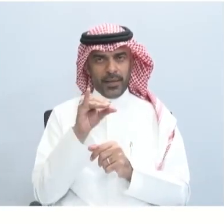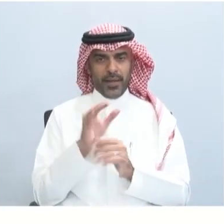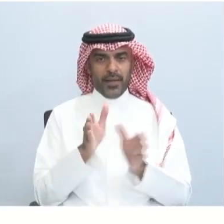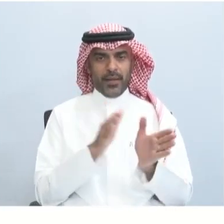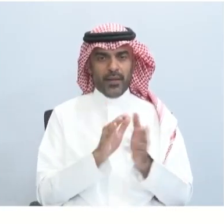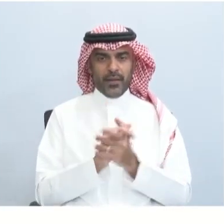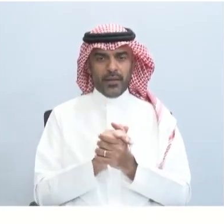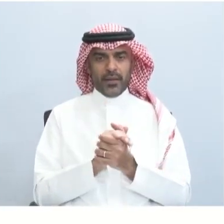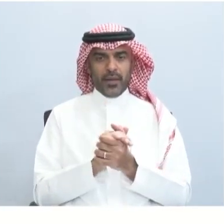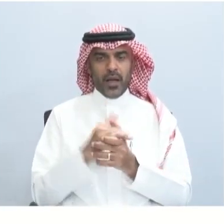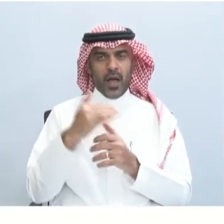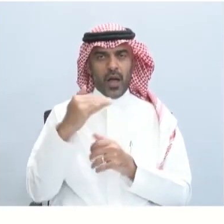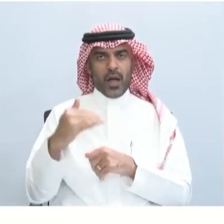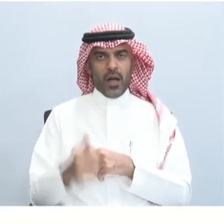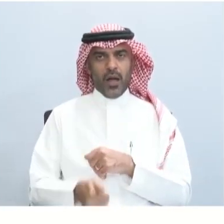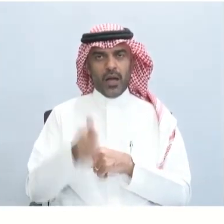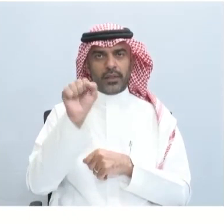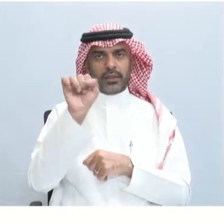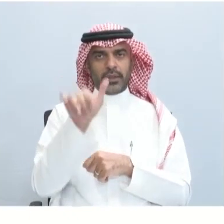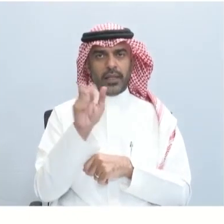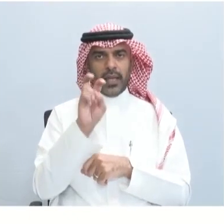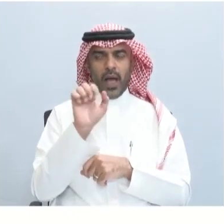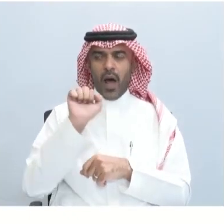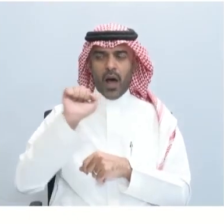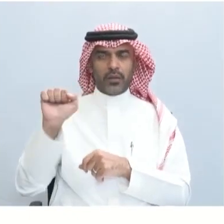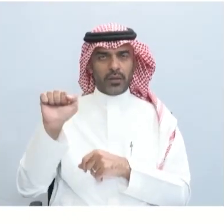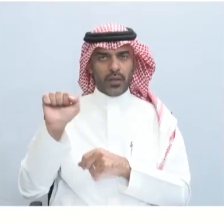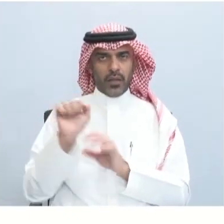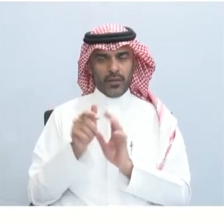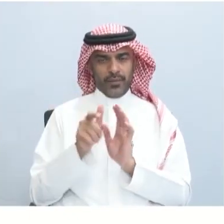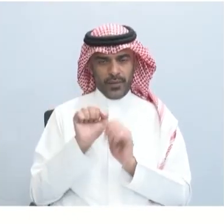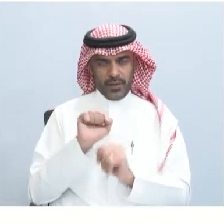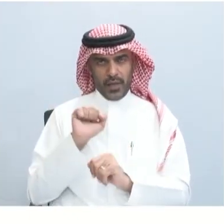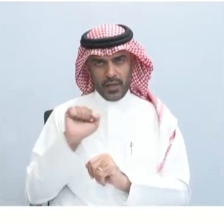وكذلك الخاصيه الخاصيه